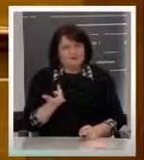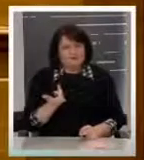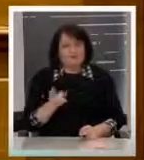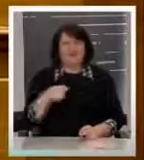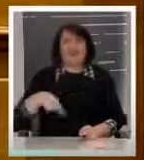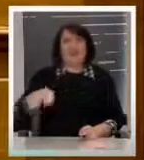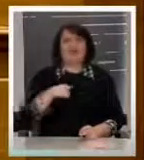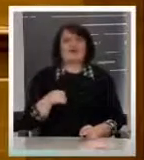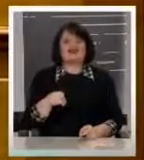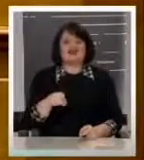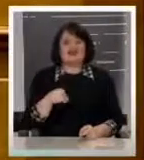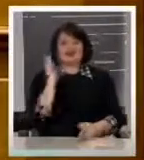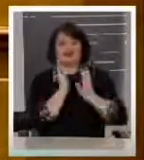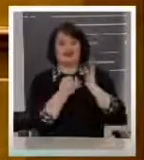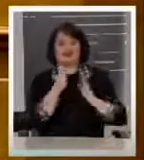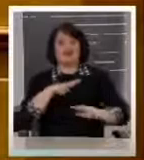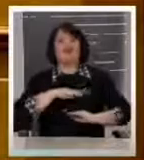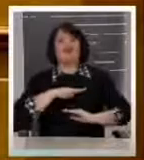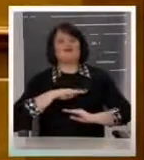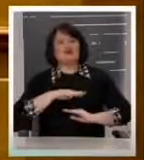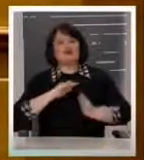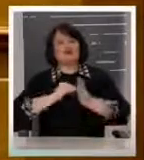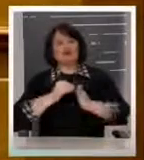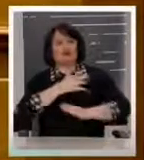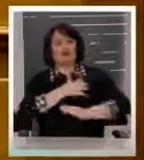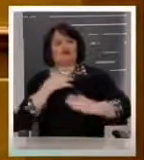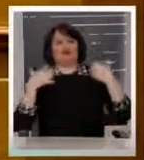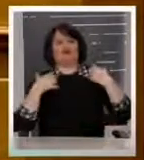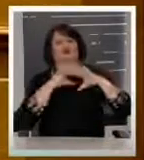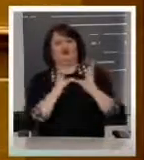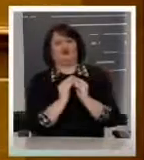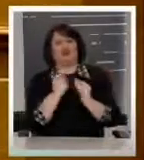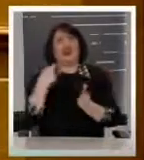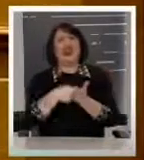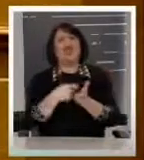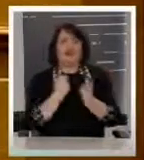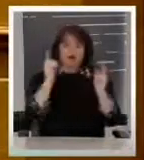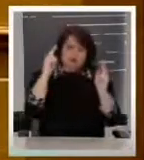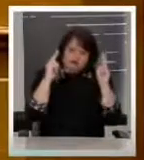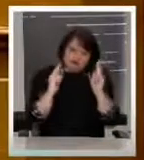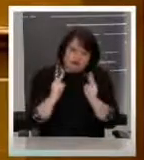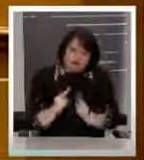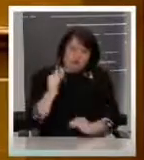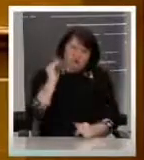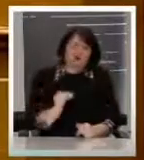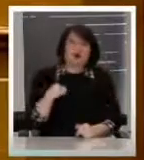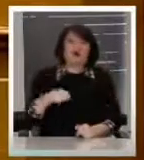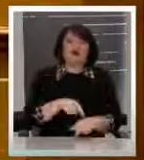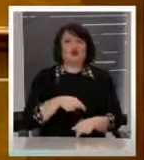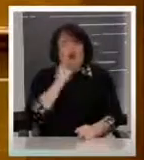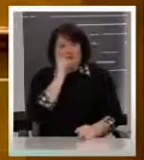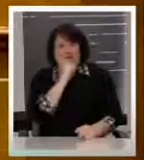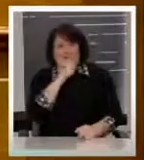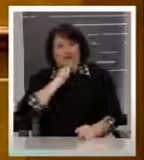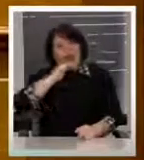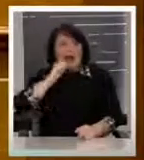φροντίσατε να πονέσετε αρκετά τα στελέχη του Υπουργείου Εθνικής Άμυνας με τις μειώσεις των αποδοχών τους. Τώρα δε, κλαίτε και έρχεστε να κουνήσετε